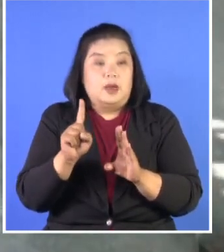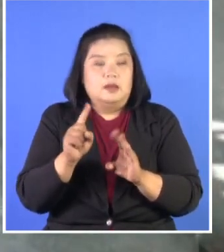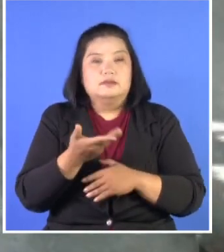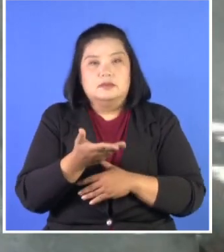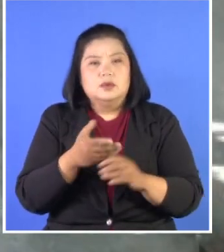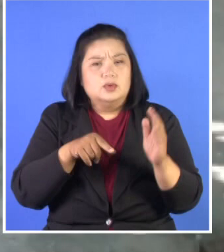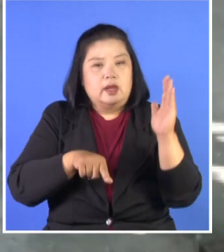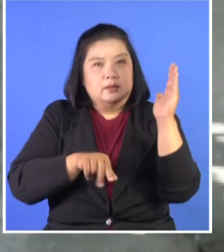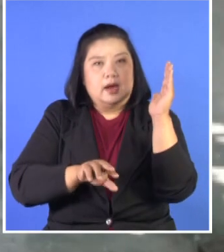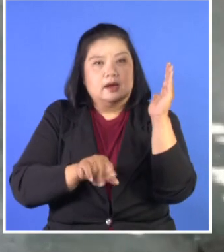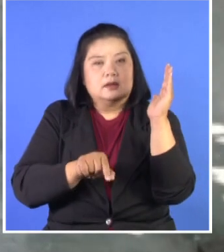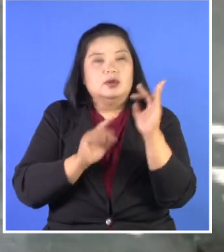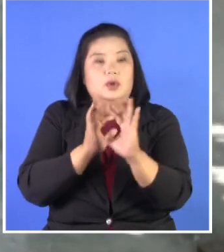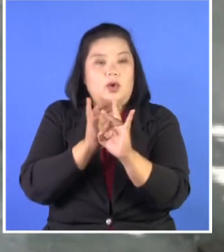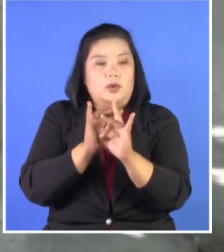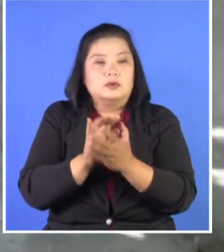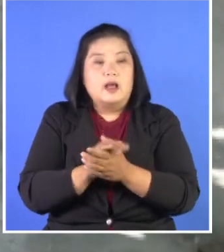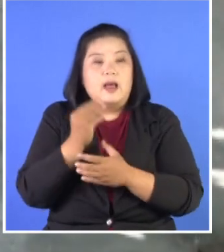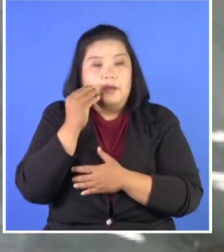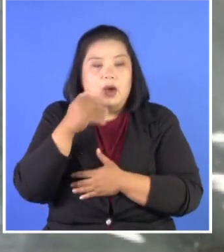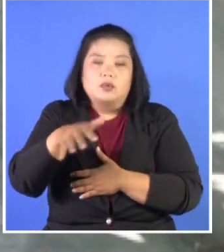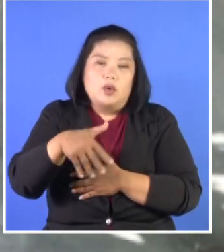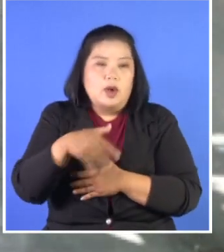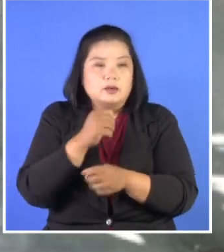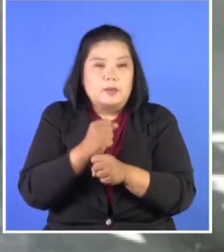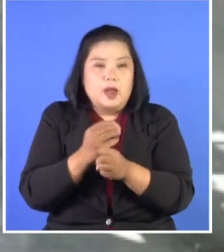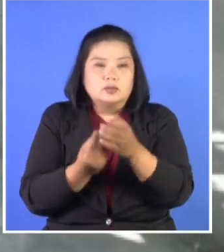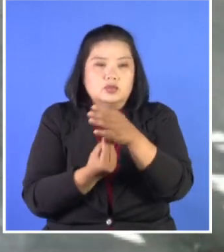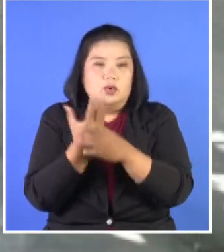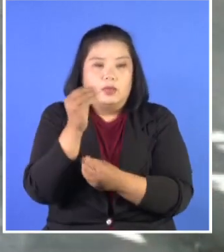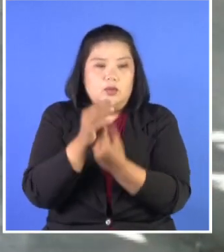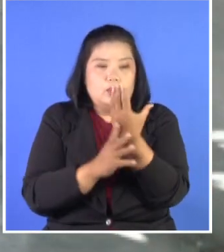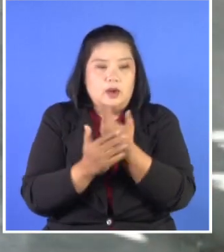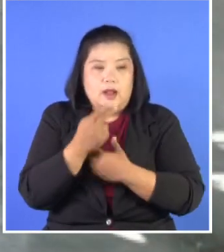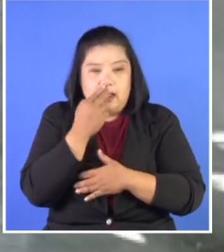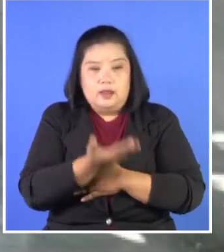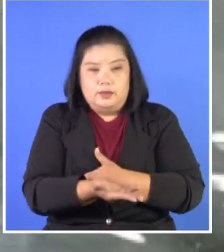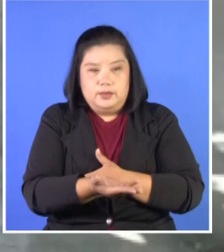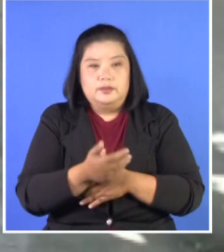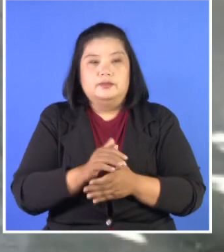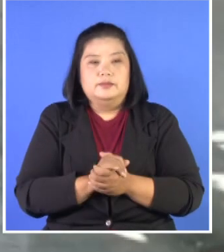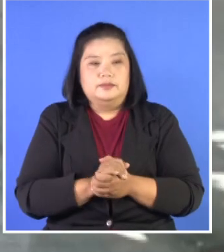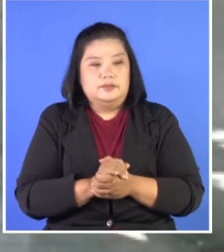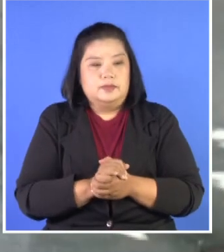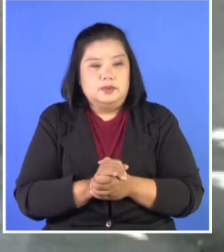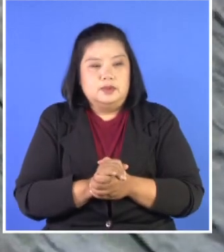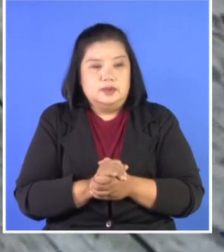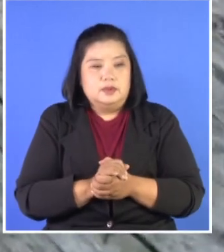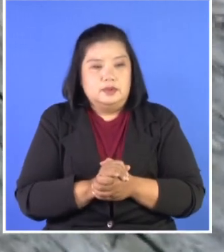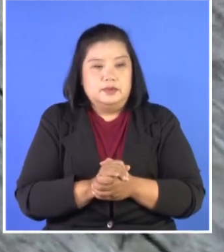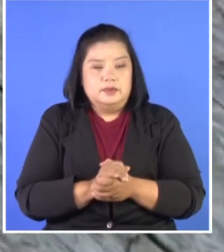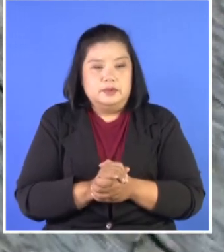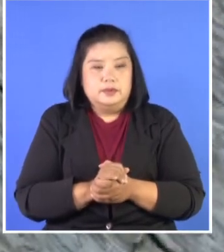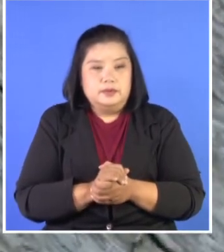วังจันทร์ระยองเนี่ยเขาก็ทำความสะอาดบ้านเขาบ้านเขาก็เป็นสวนอย่างที่ว่านี่แหละนะครับไปเจอลูกมะพร้าวลูกเนี่ยมันงอกออกมาปกติ